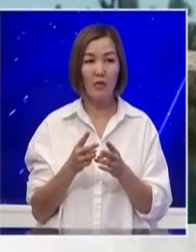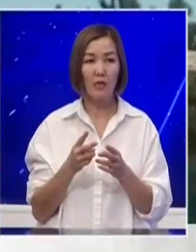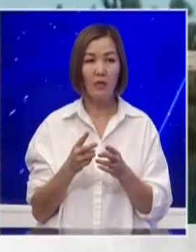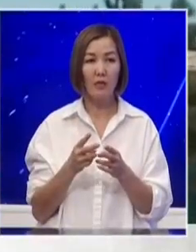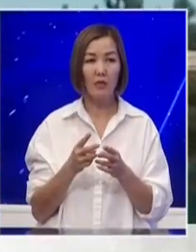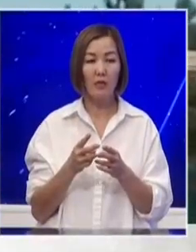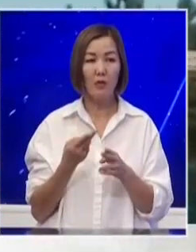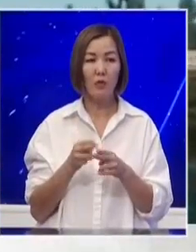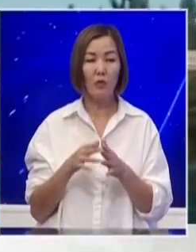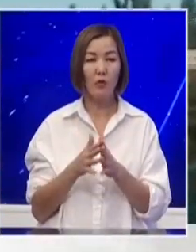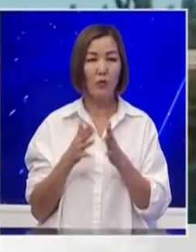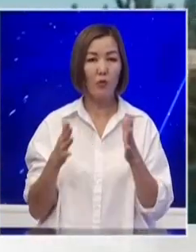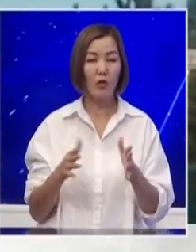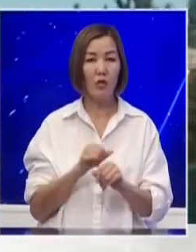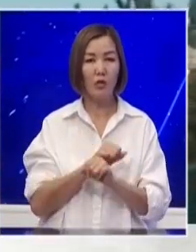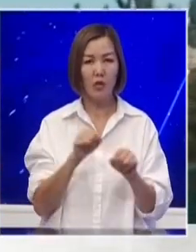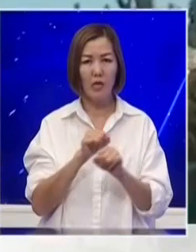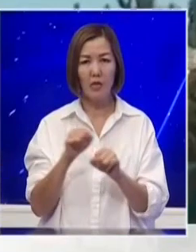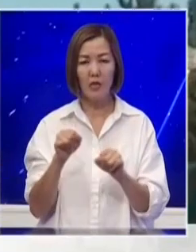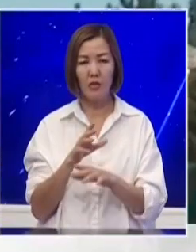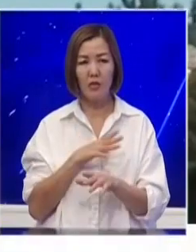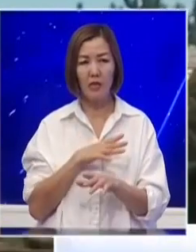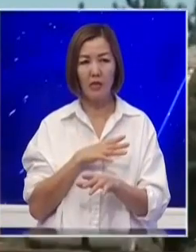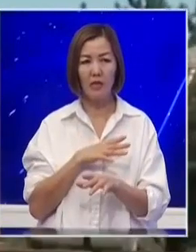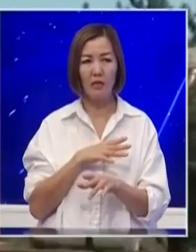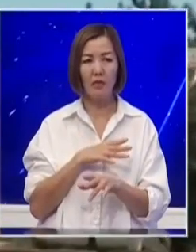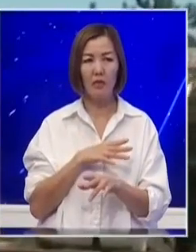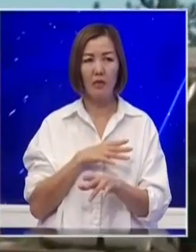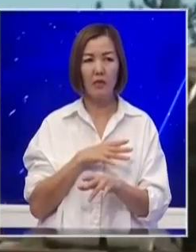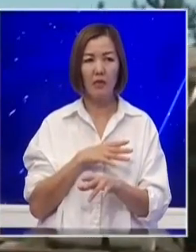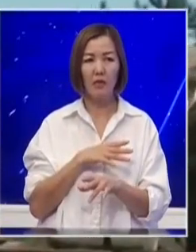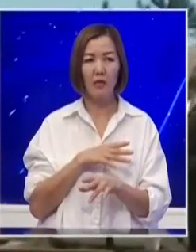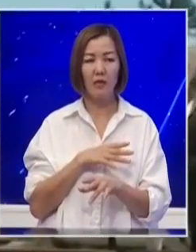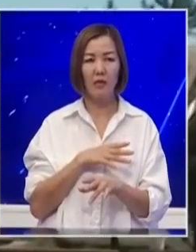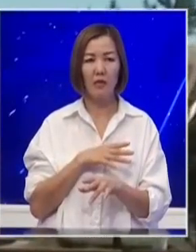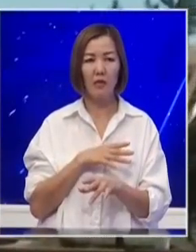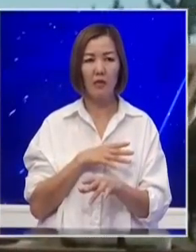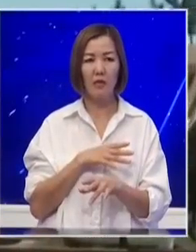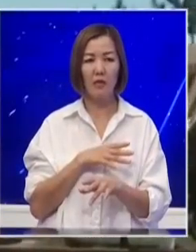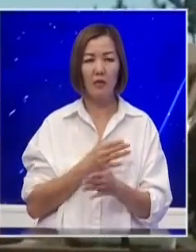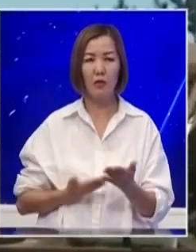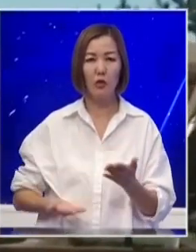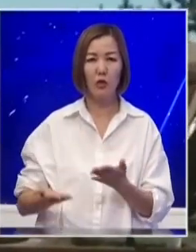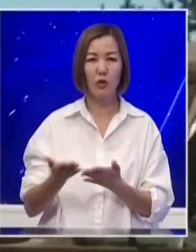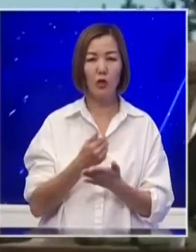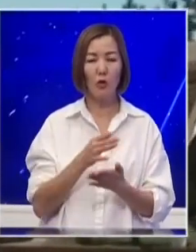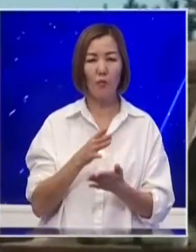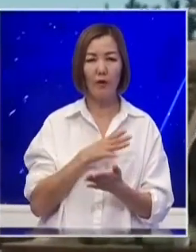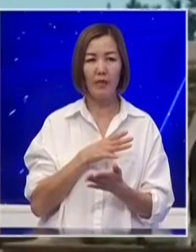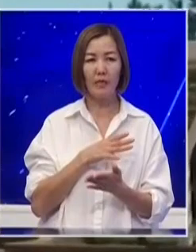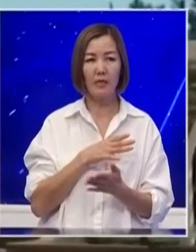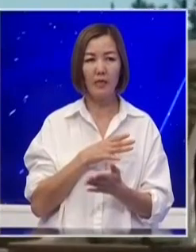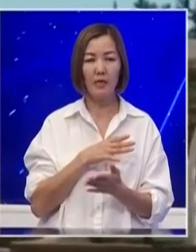көлемде және жарылғыш заттар шашылғандықтан оны жәнегі жинау барысында әр